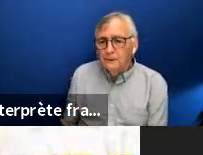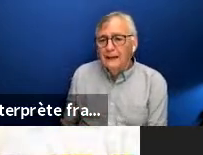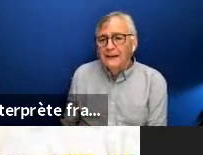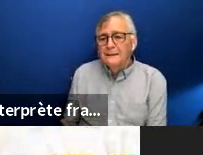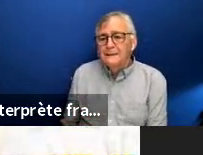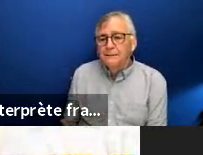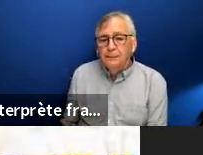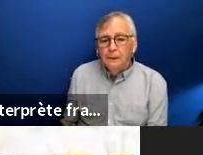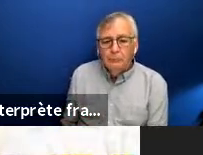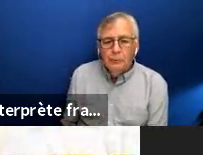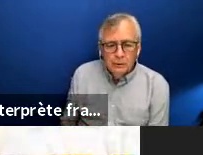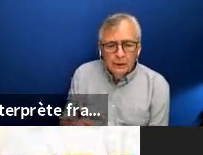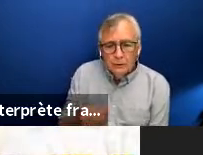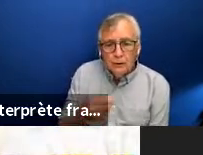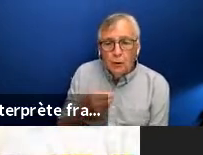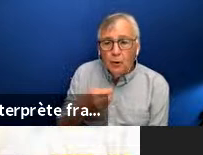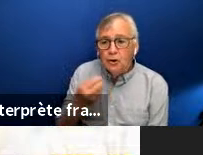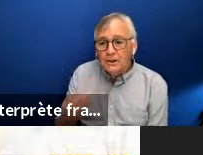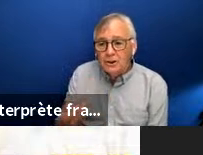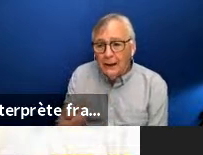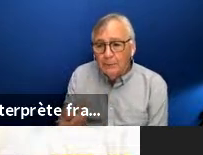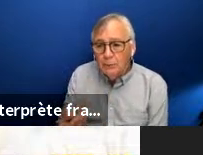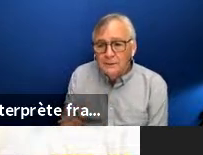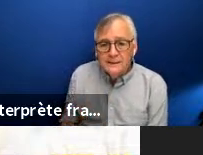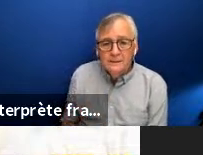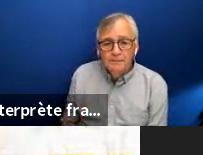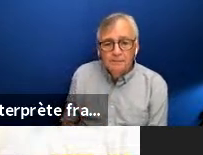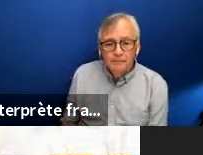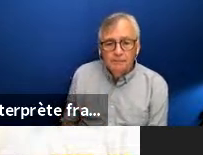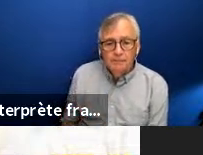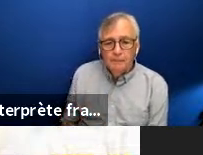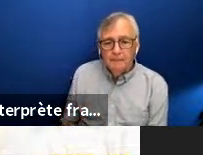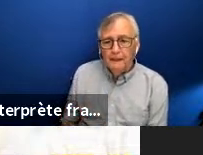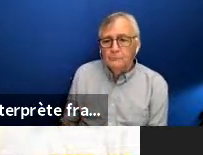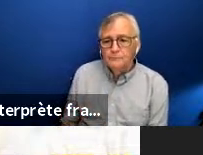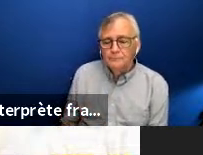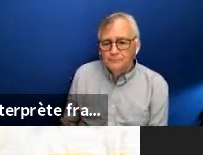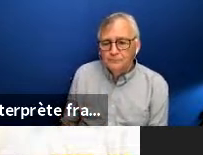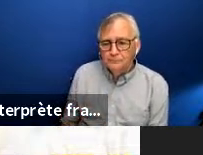de prothèses. Puis il y en a qui sont rechargeables aussi.